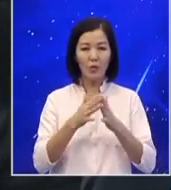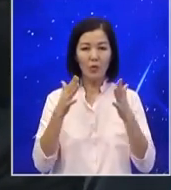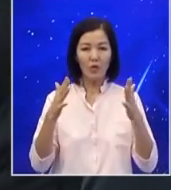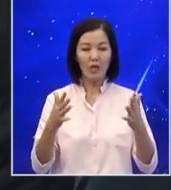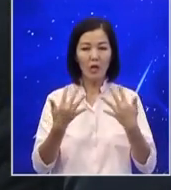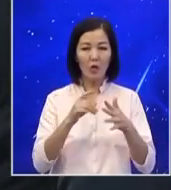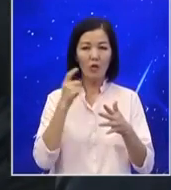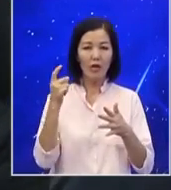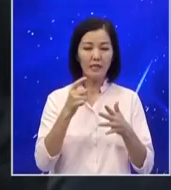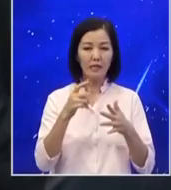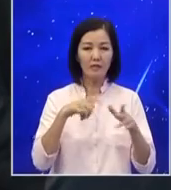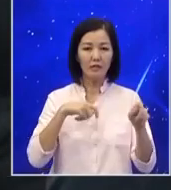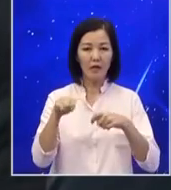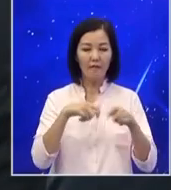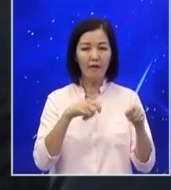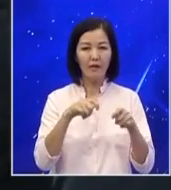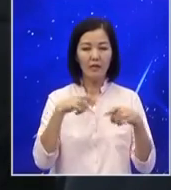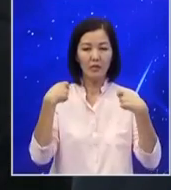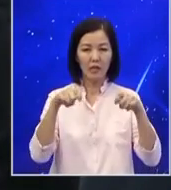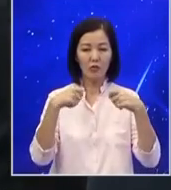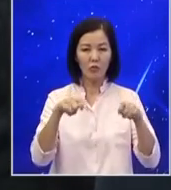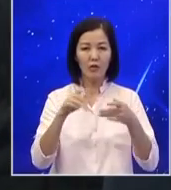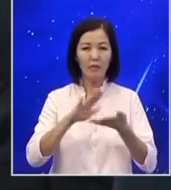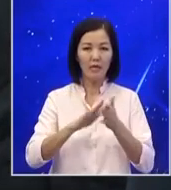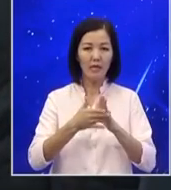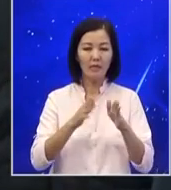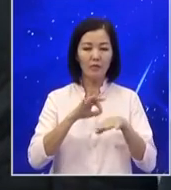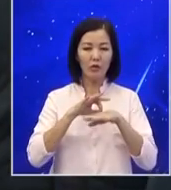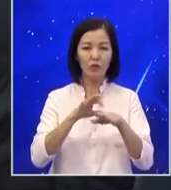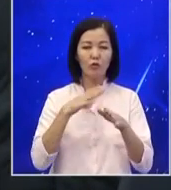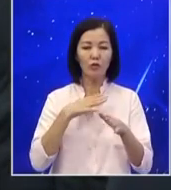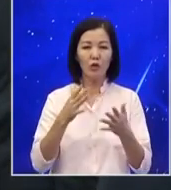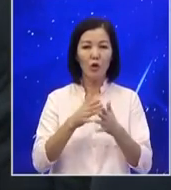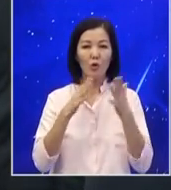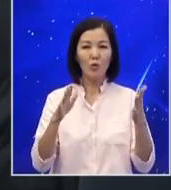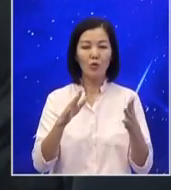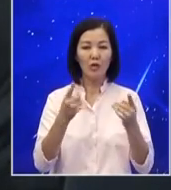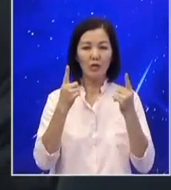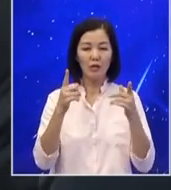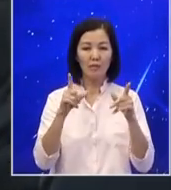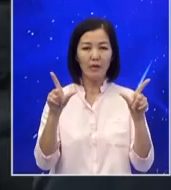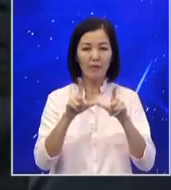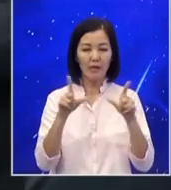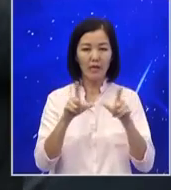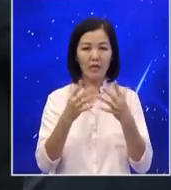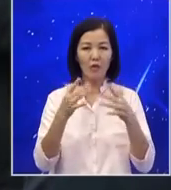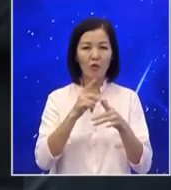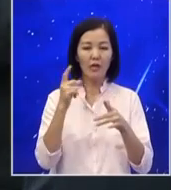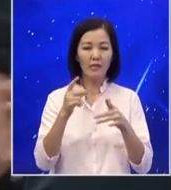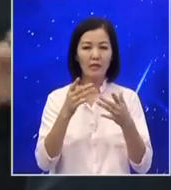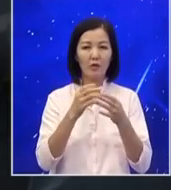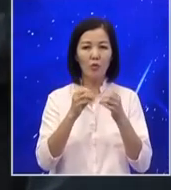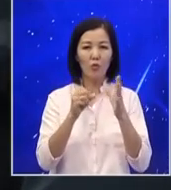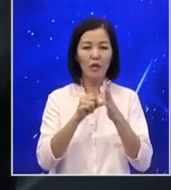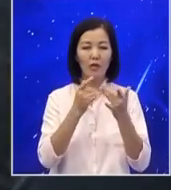ауыл шаруашылық тауар өндірушілермен, сатушылармен келісімшарт жасағанбыз. Бізде үлкен гипермаркет, супермаркеттерде ауыл шаруашылық өнімдерінің